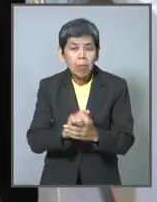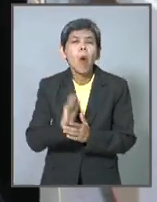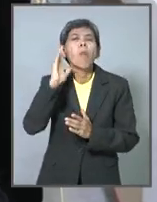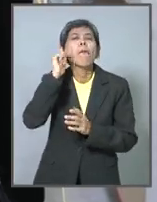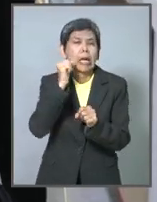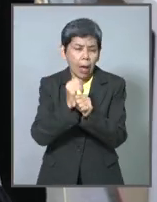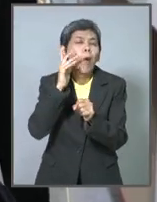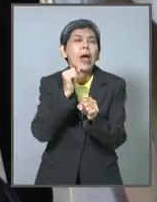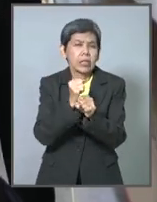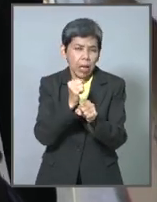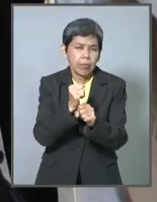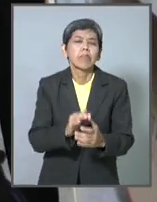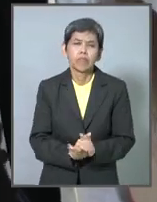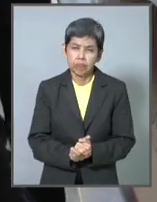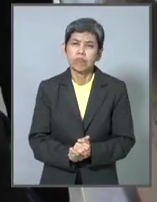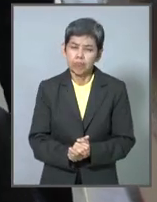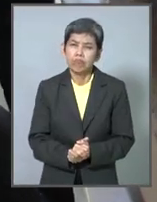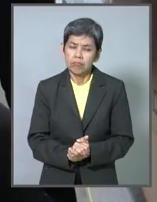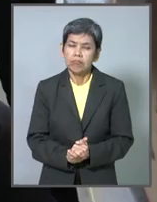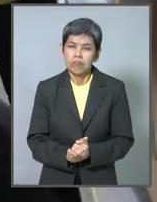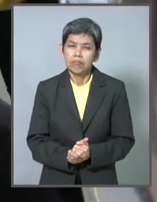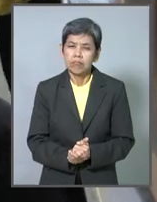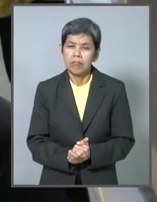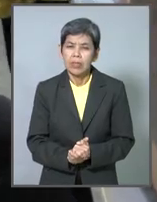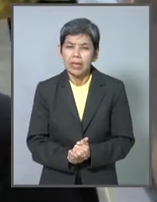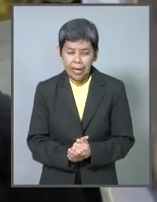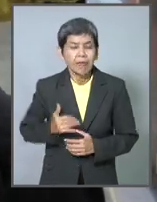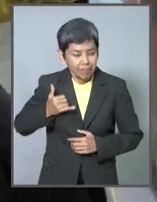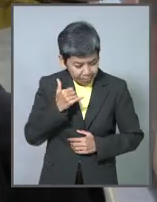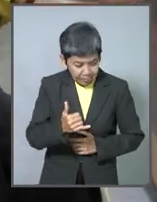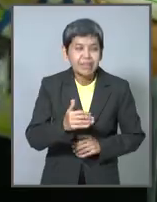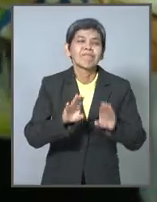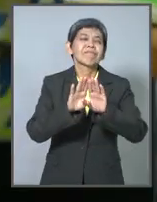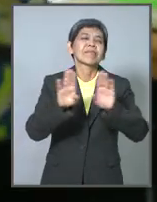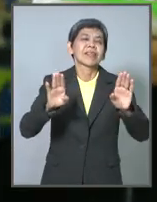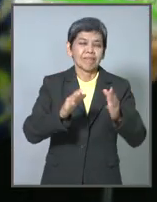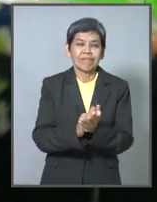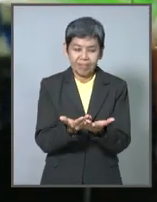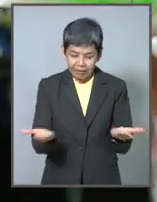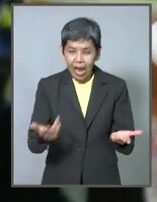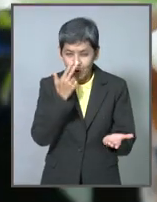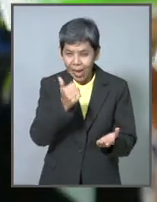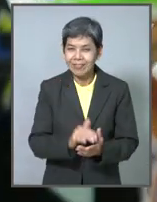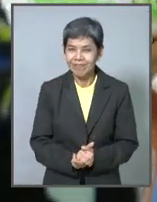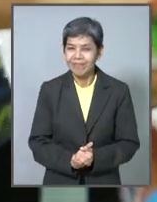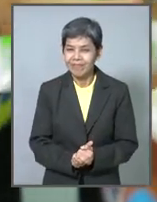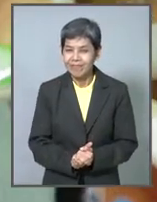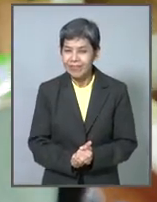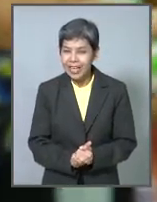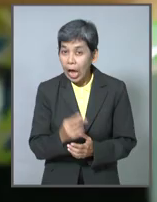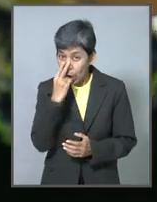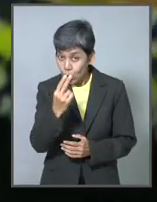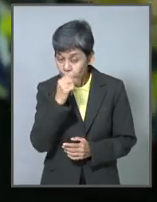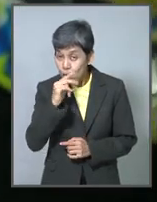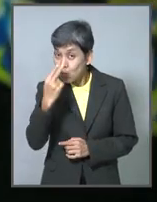ผู้ปกครองเขา เป็นคนทำ ใช ่แล้วก็มาร่วมเปิดบูธด้วย ใช่คุณก็ได้เลยนะคะเดี๋ยว